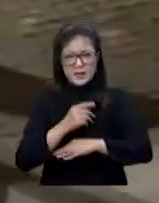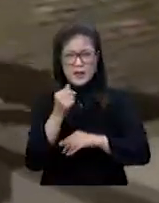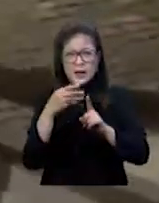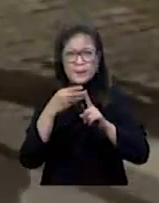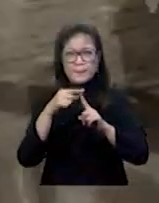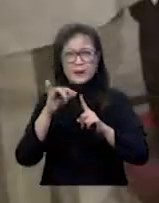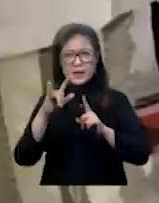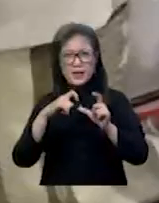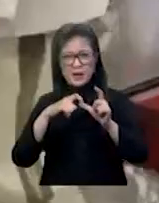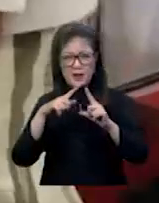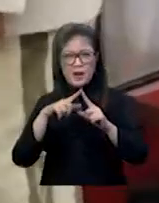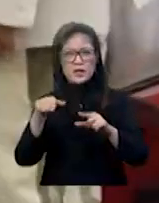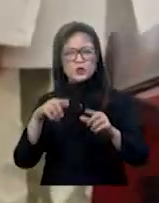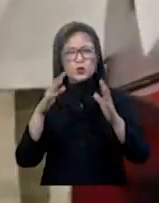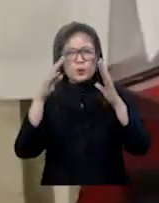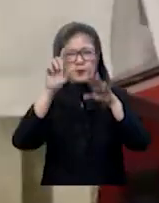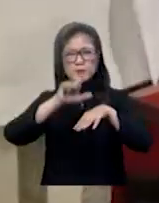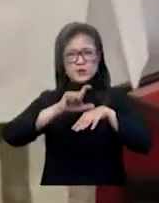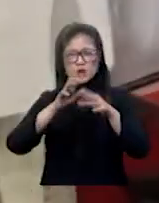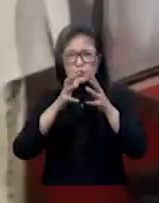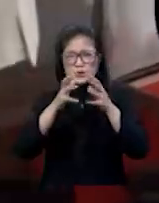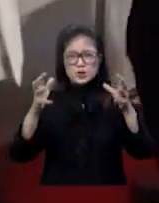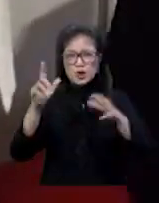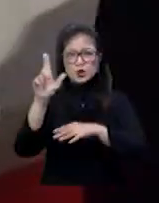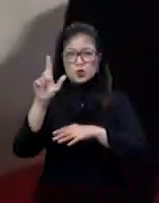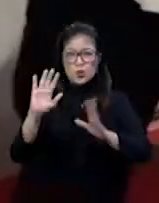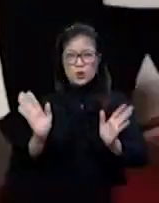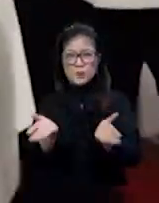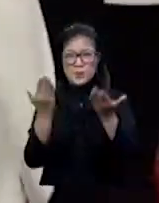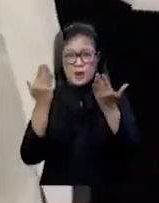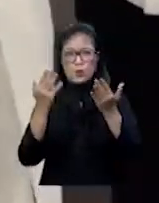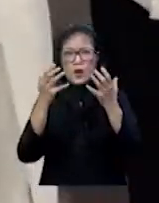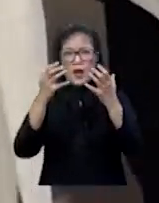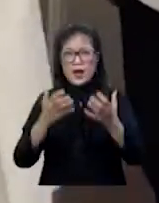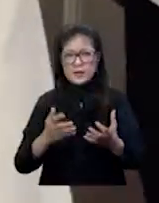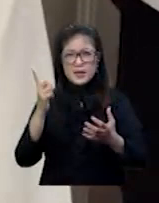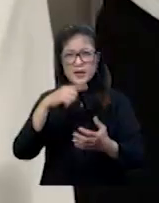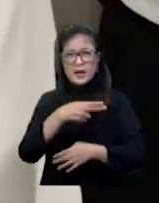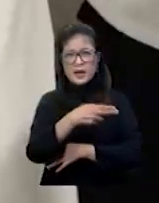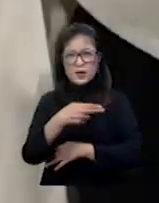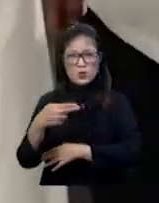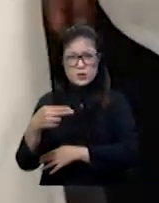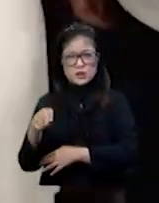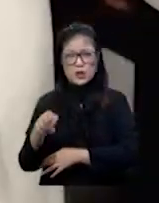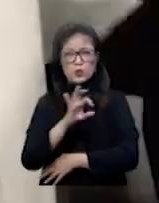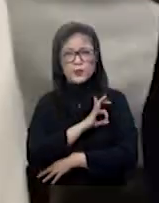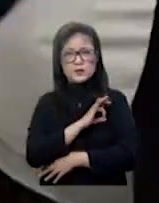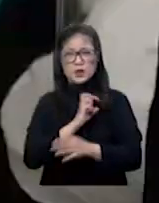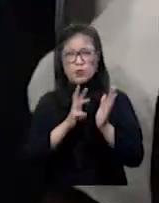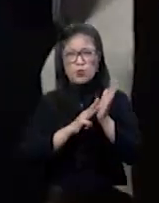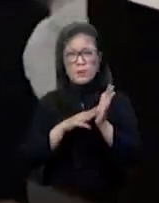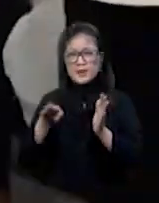Bos Abu Dhabi Masjid Raya Solo dibangun merupakan hadiah untuk Indonesia dari Presiden Muhammad bin Zaid al nahyan